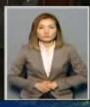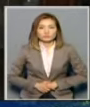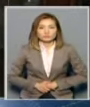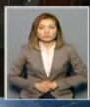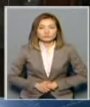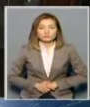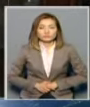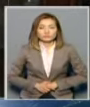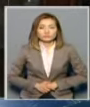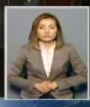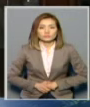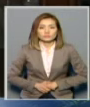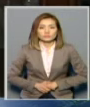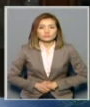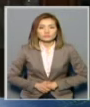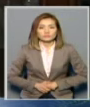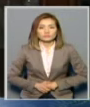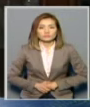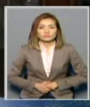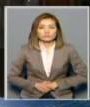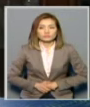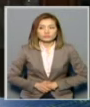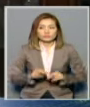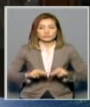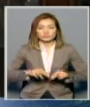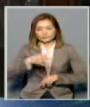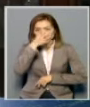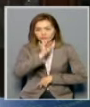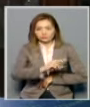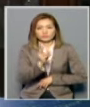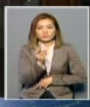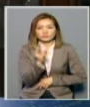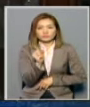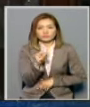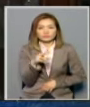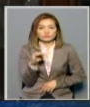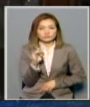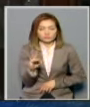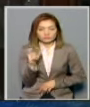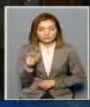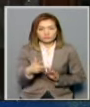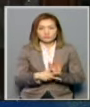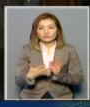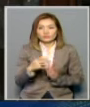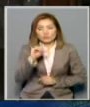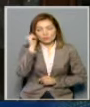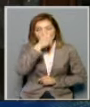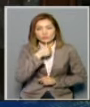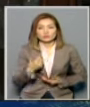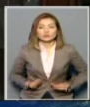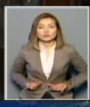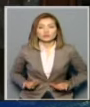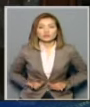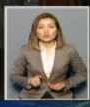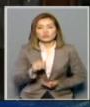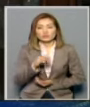мәніндегі жазушы, ғалым, ұстаз бола білген Қадыр Өтегенұлының 85 жылдық ғұмырында